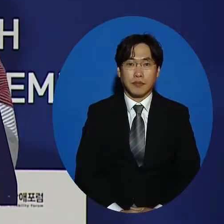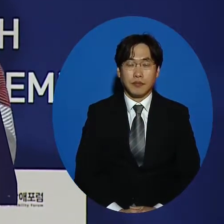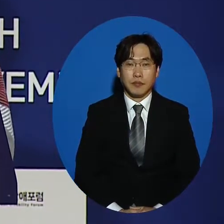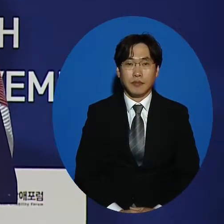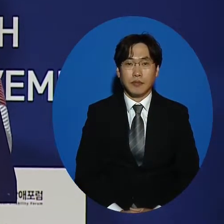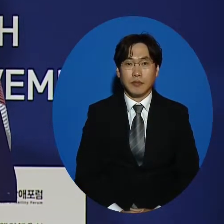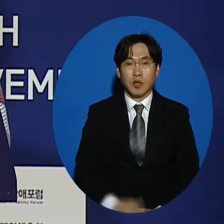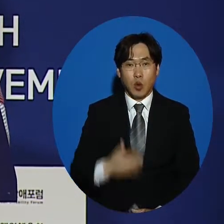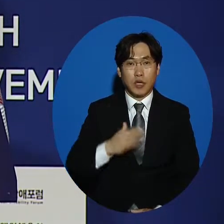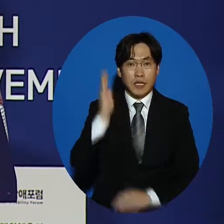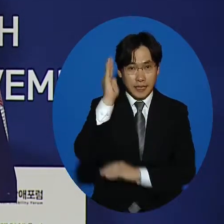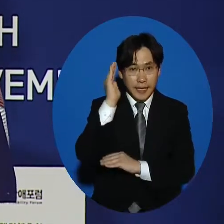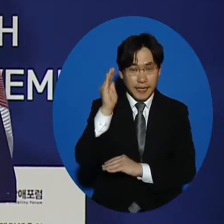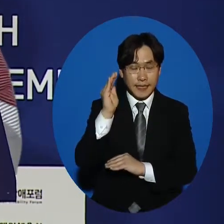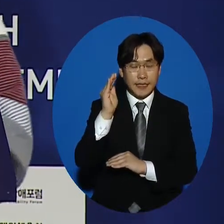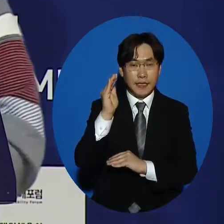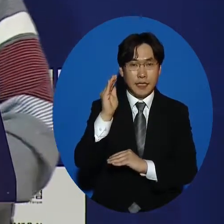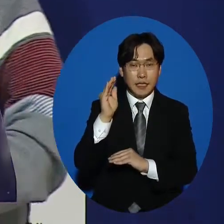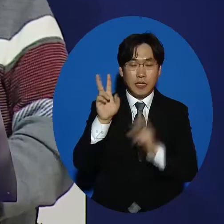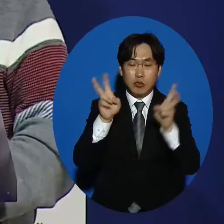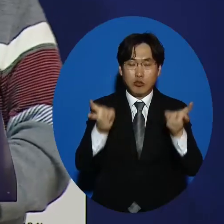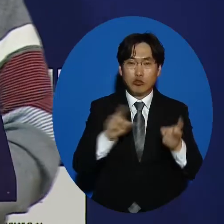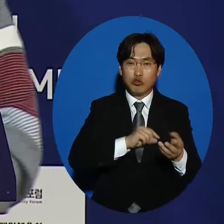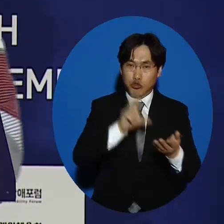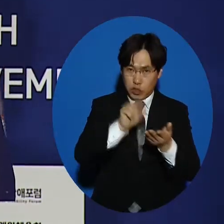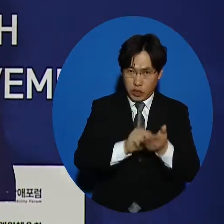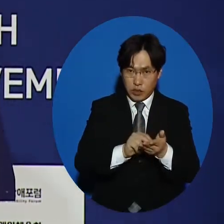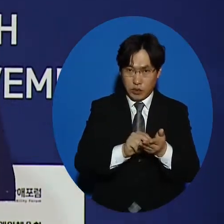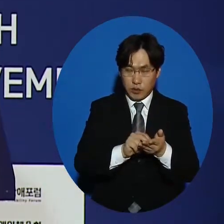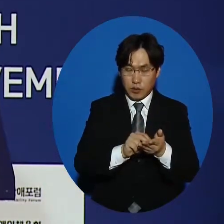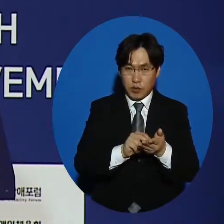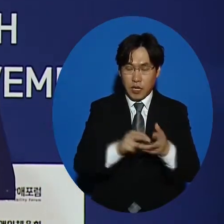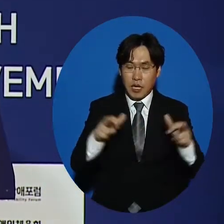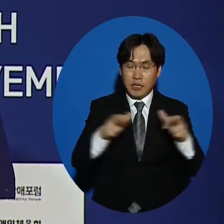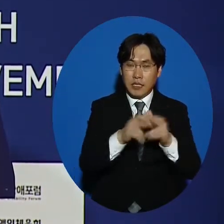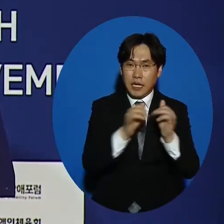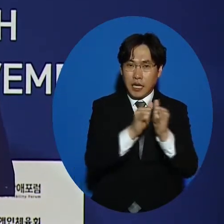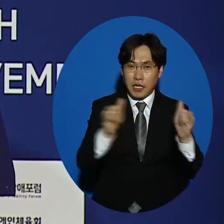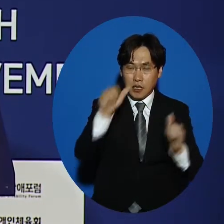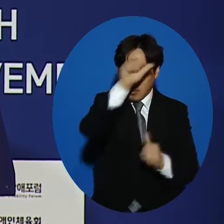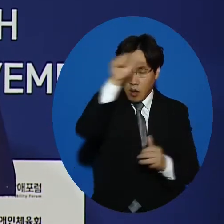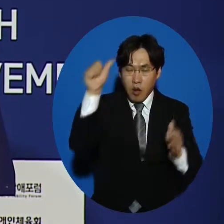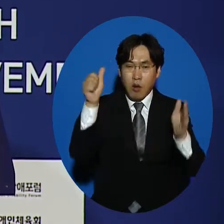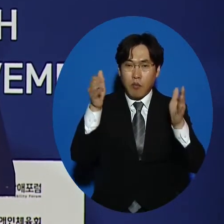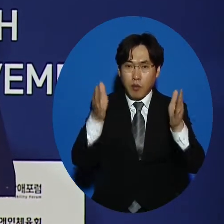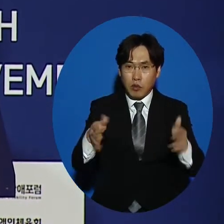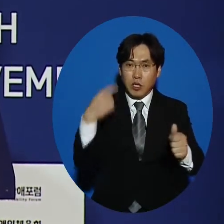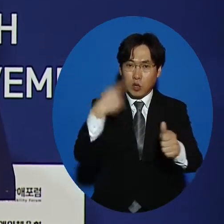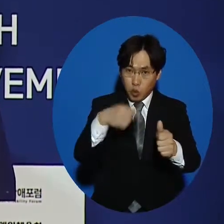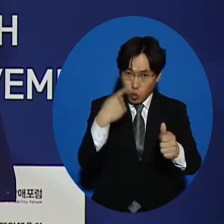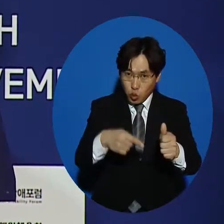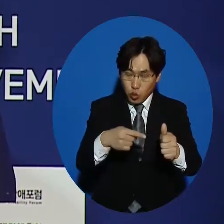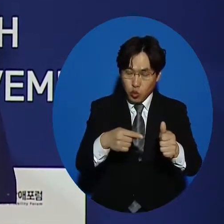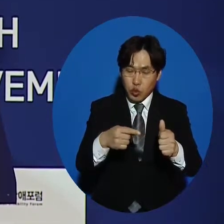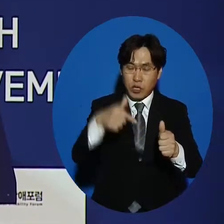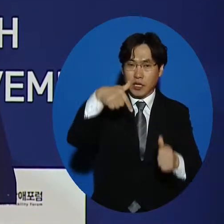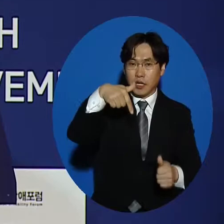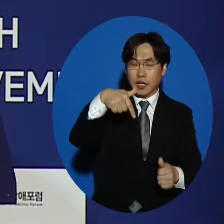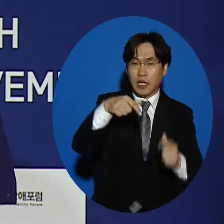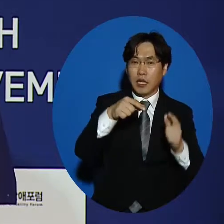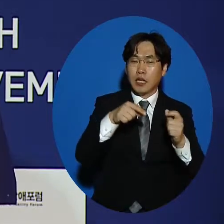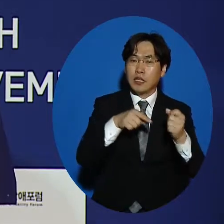제가 오늘 말씀드릴 주제는 장애인 평생교육의 개념과 필요성